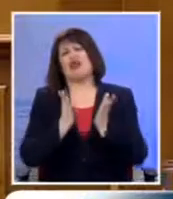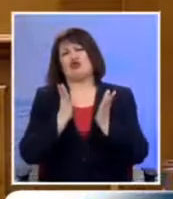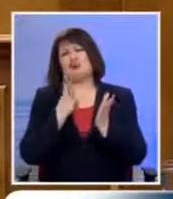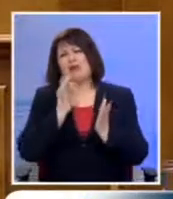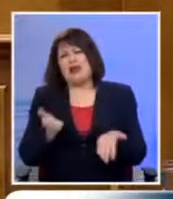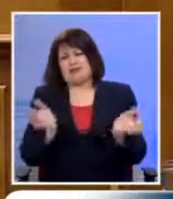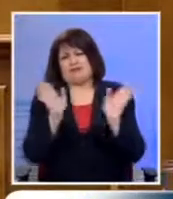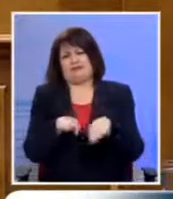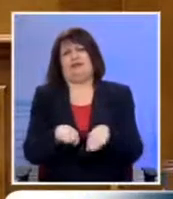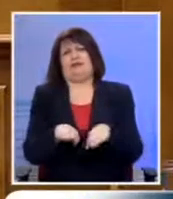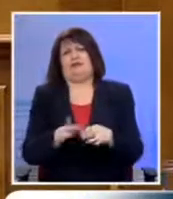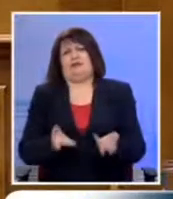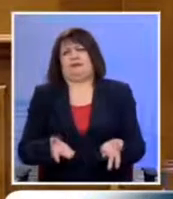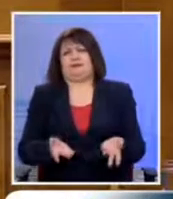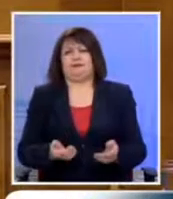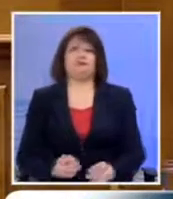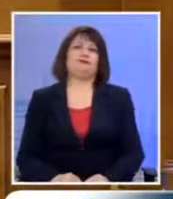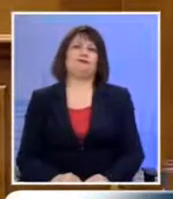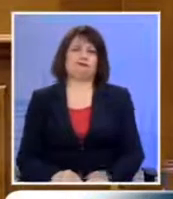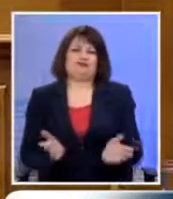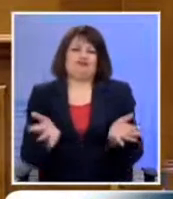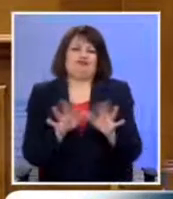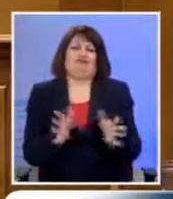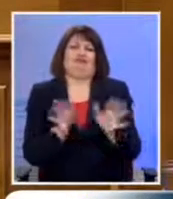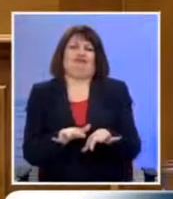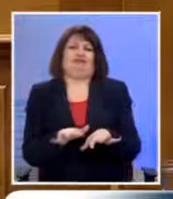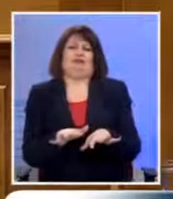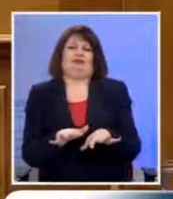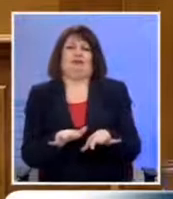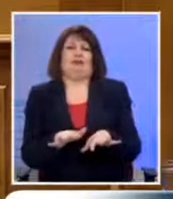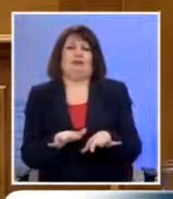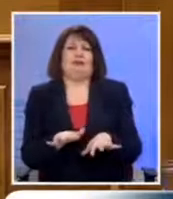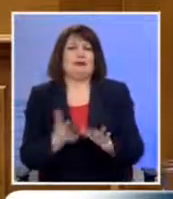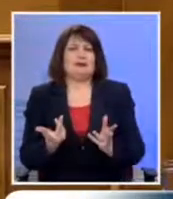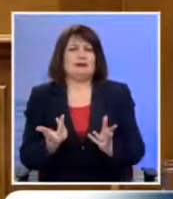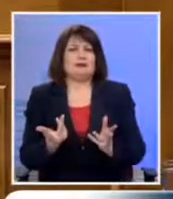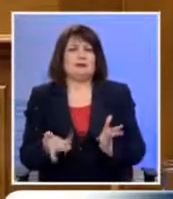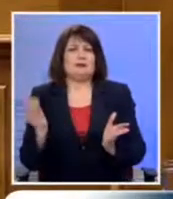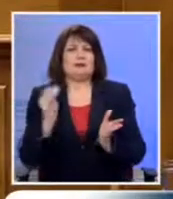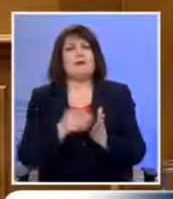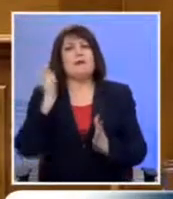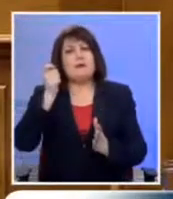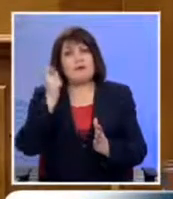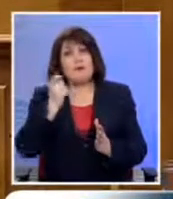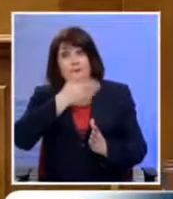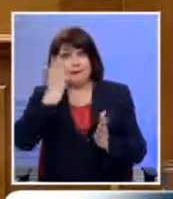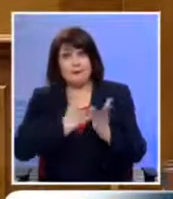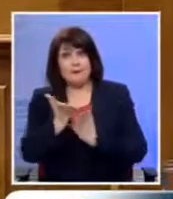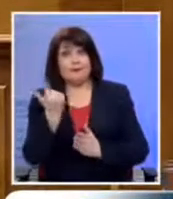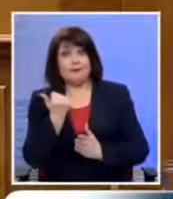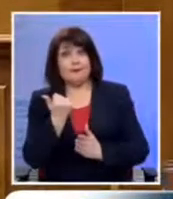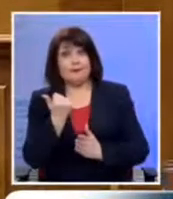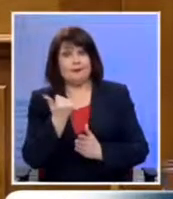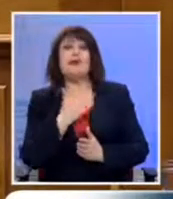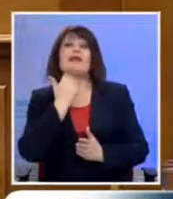κουκούλεμα και συγκάλυψη. Πάνω στη συγκάλυψη, δηλαδή πάνω στην έλλειψη μιας νέας πολιτικής ειδικής, δεν μπορεί να εδραιωθεί